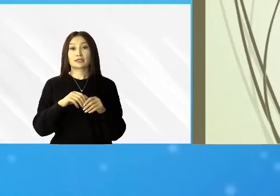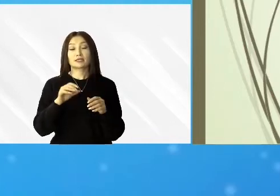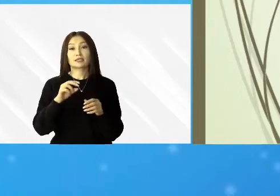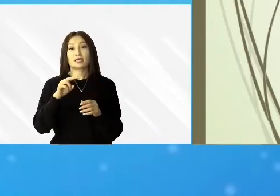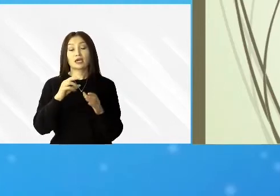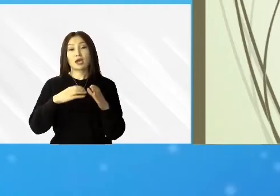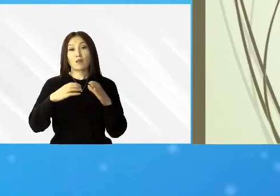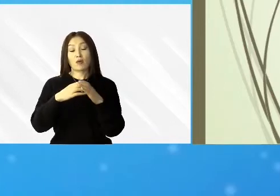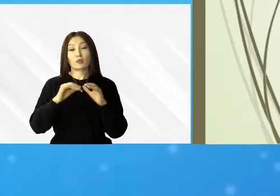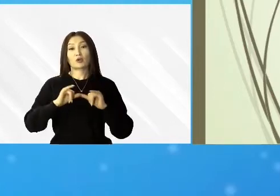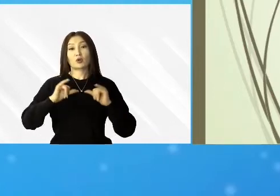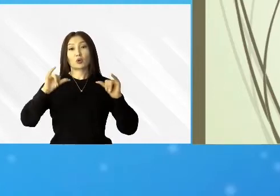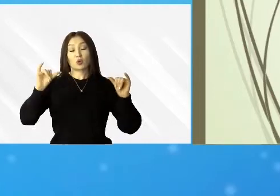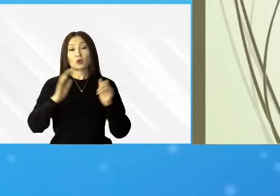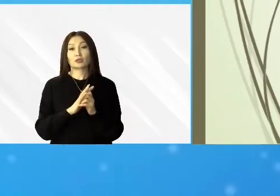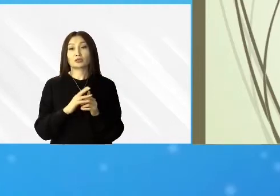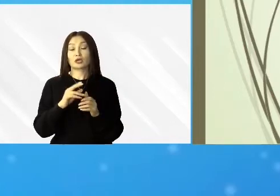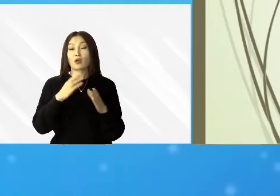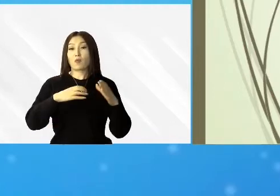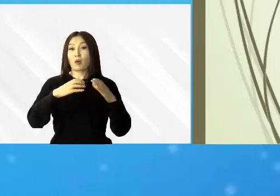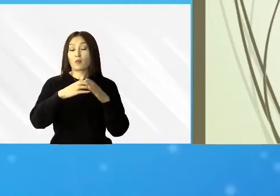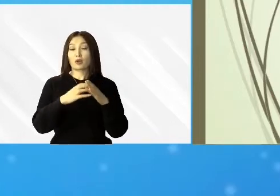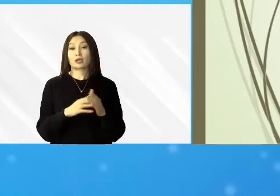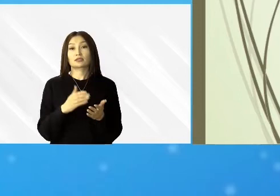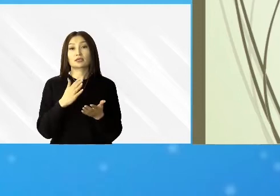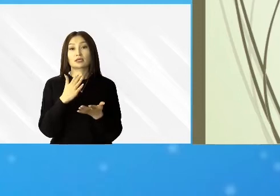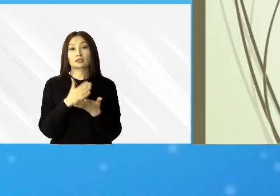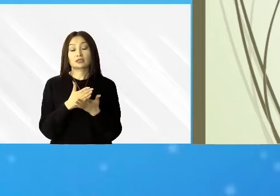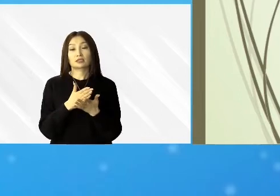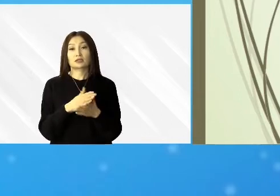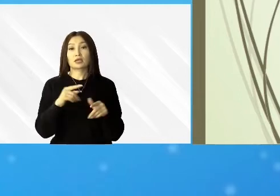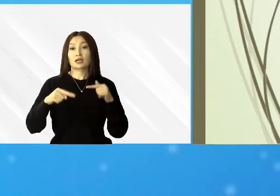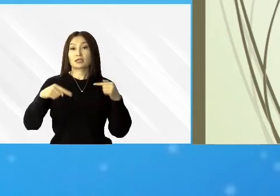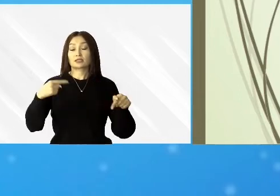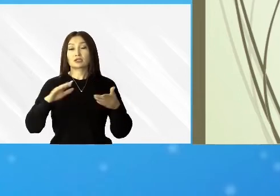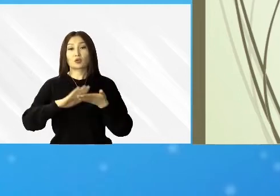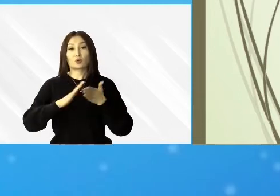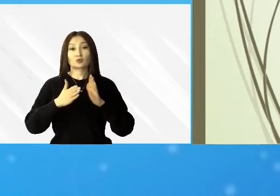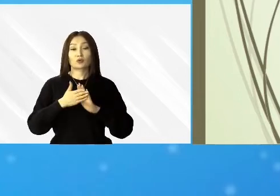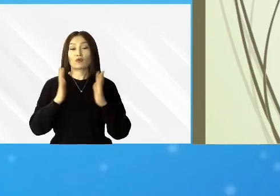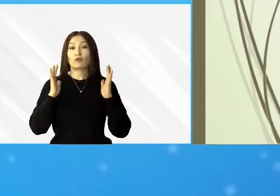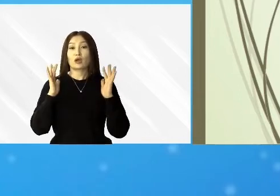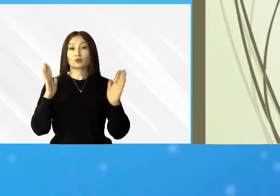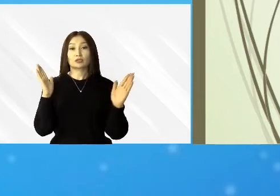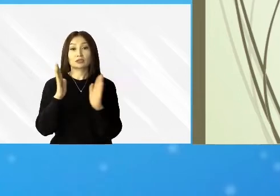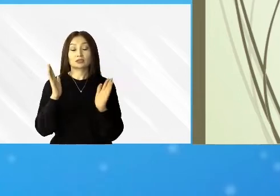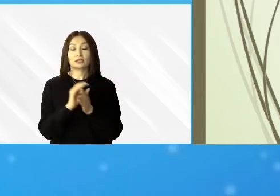популяции. Рост численности популяции сдерживает различные условия окружающей среды.